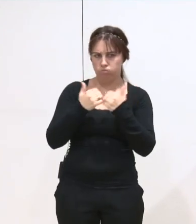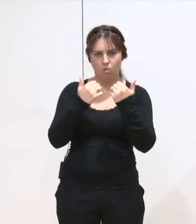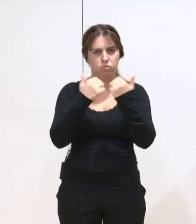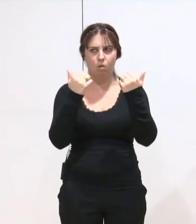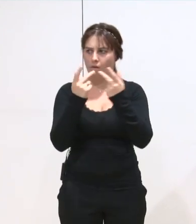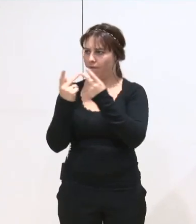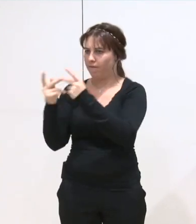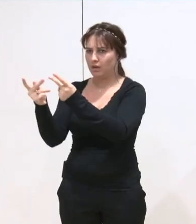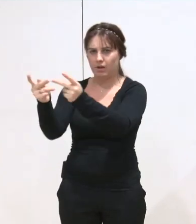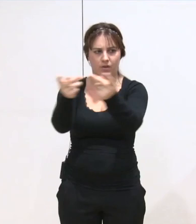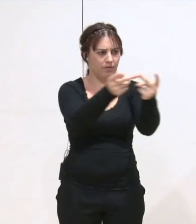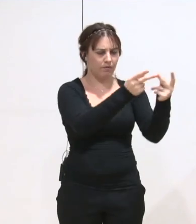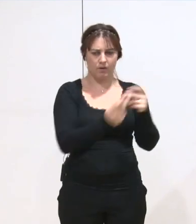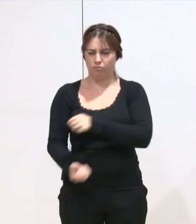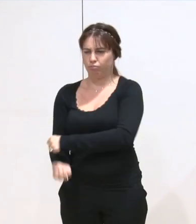dans notre ville.